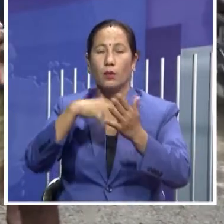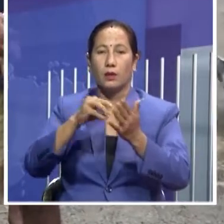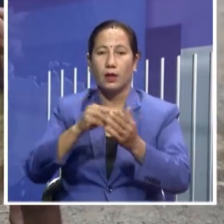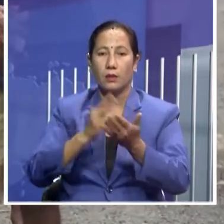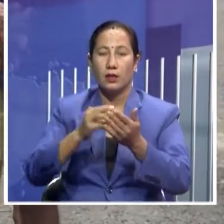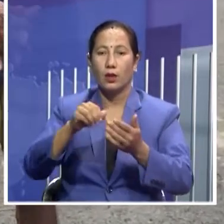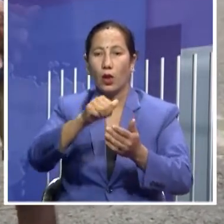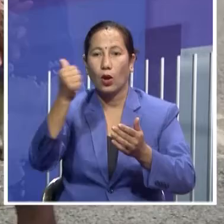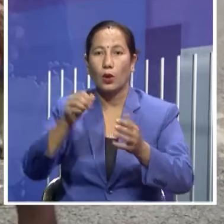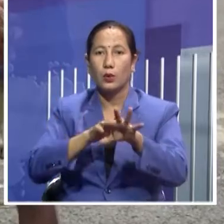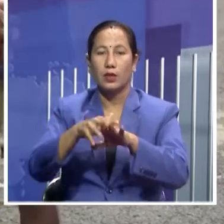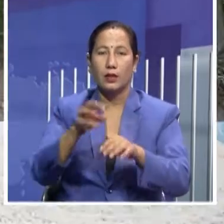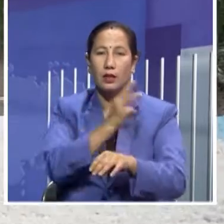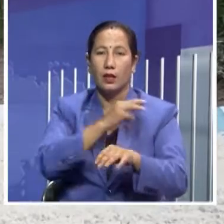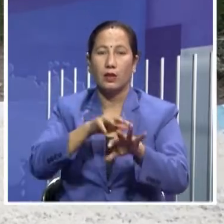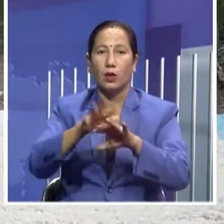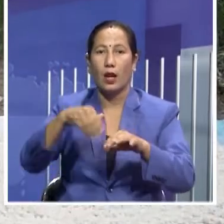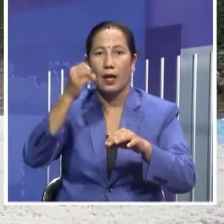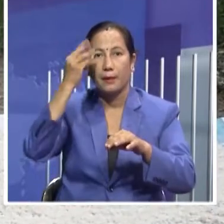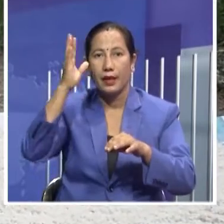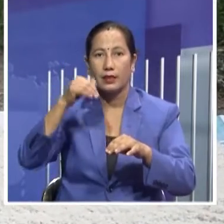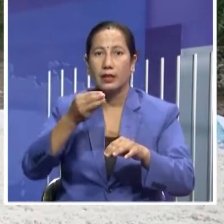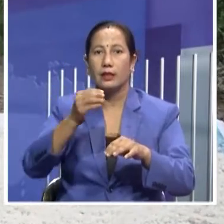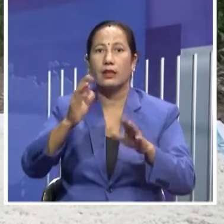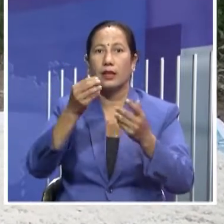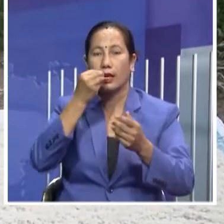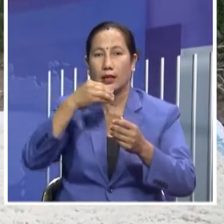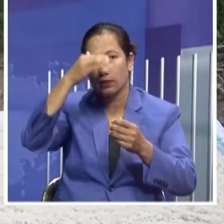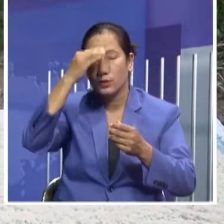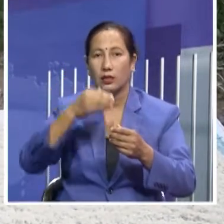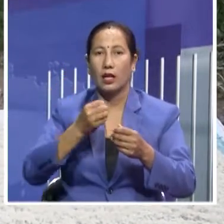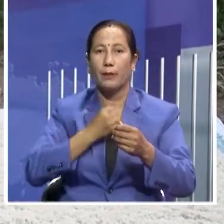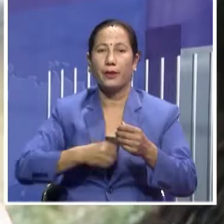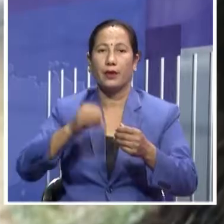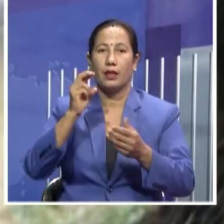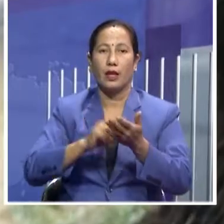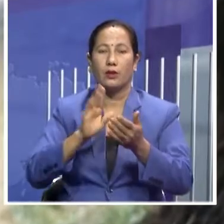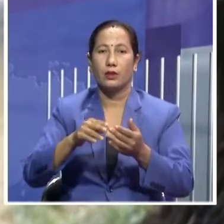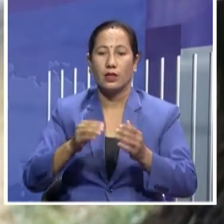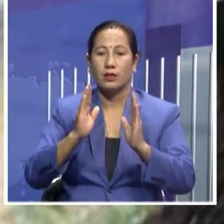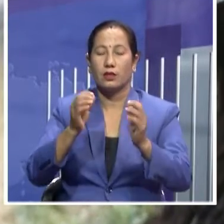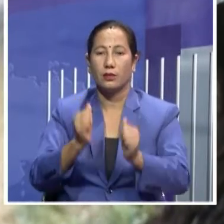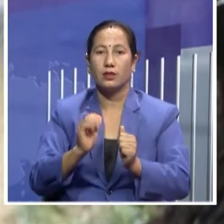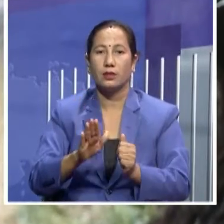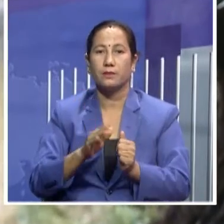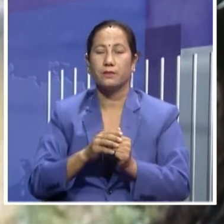होइन, परासीका धेरै मानिसलाई अहिले बिहान साँझ के खाने भन्ने समस्याले पिरोल्न थालेको छ। सडकमा